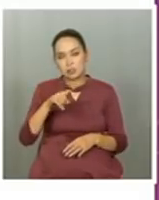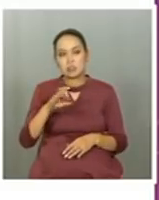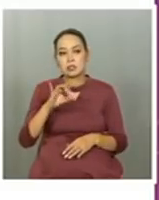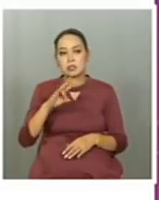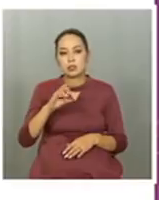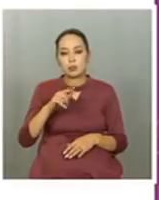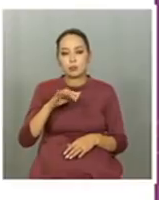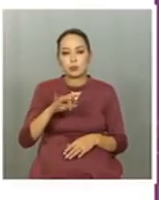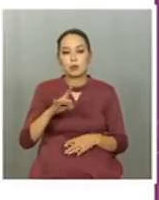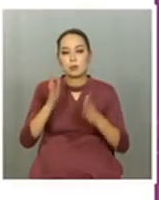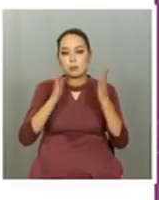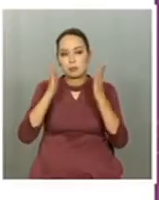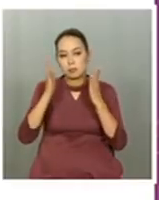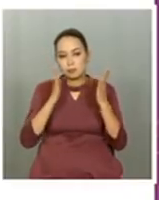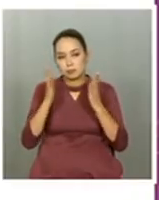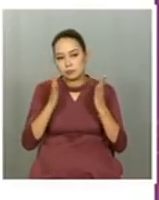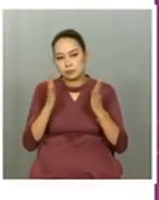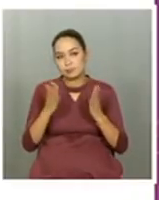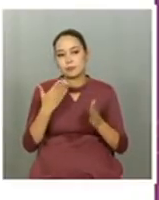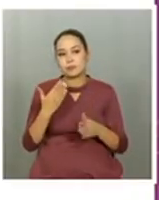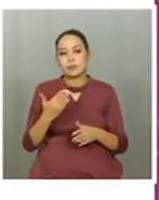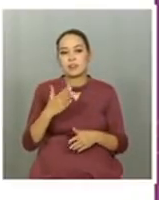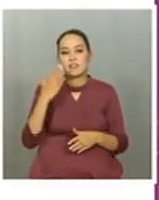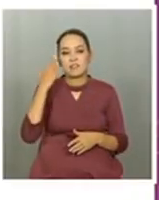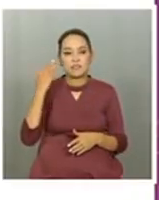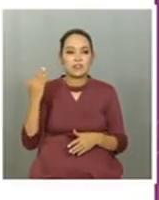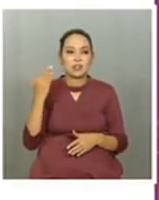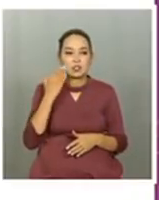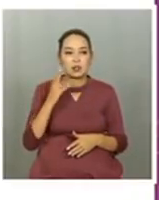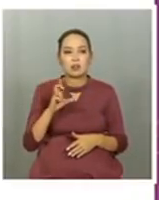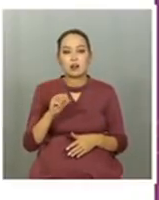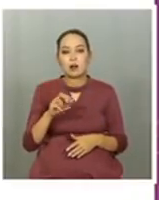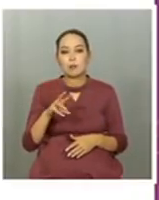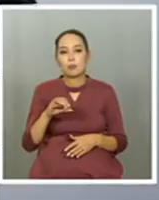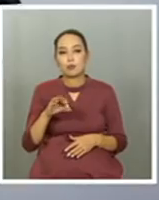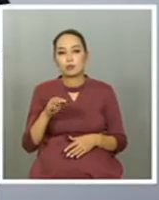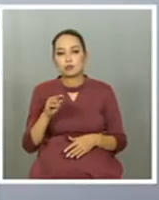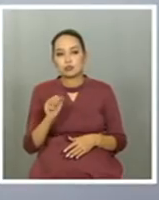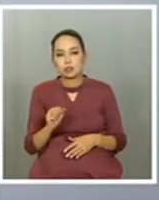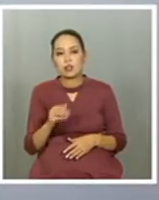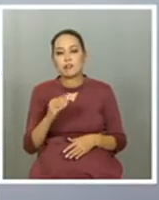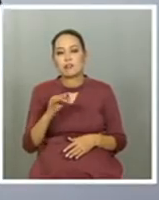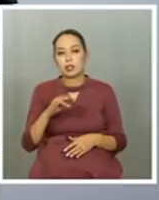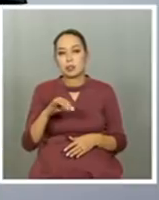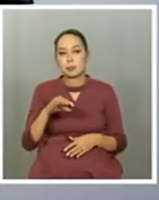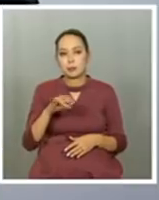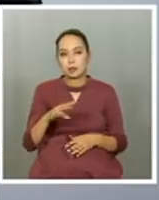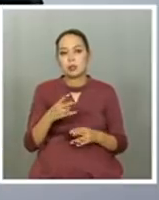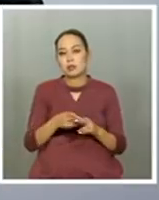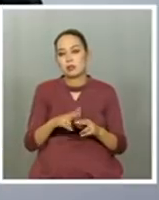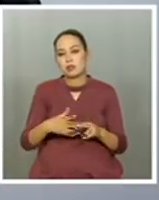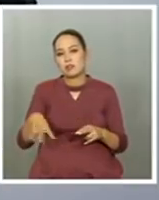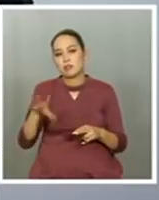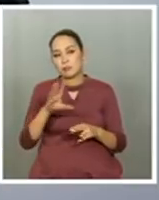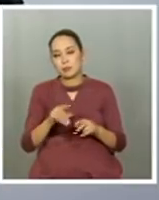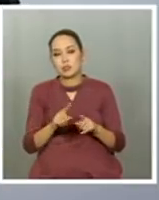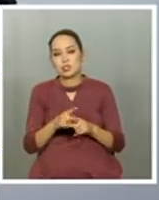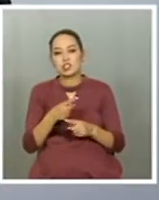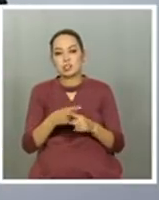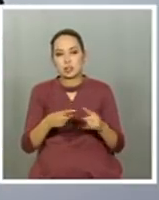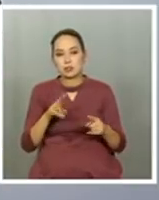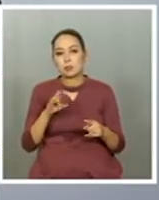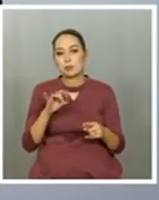Малайзия, Мьянма, Лаос, Вьетнам, Камбоджа, Бруней, Филиппин сынды мемлекеттердің барлығы осы жартылай периферияға